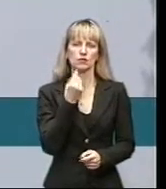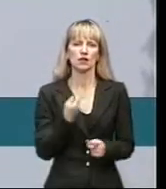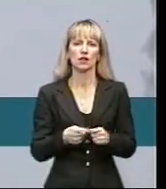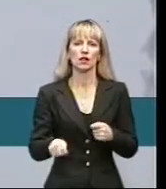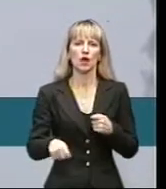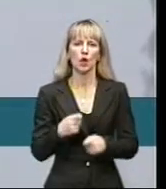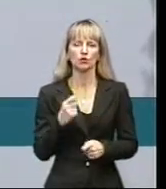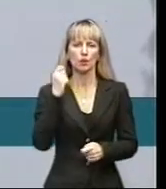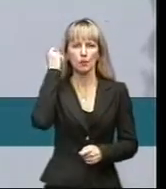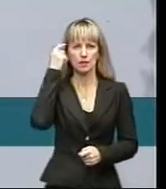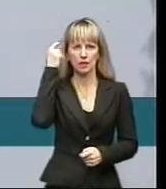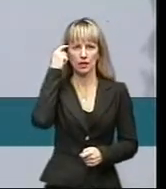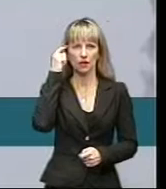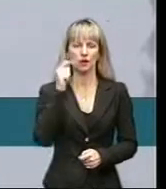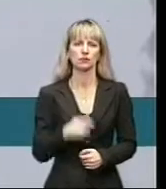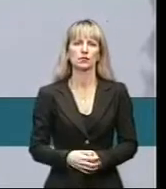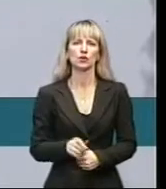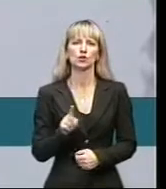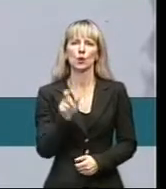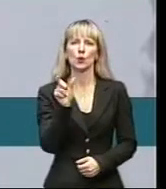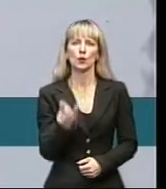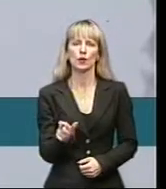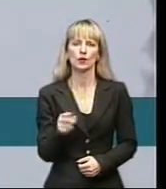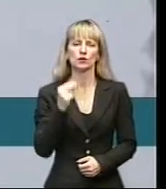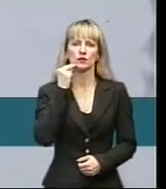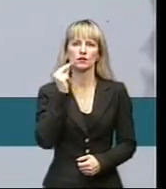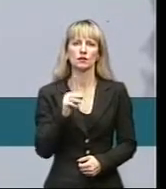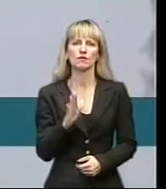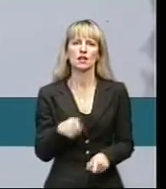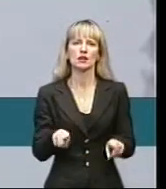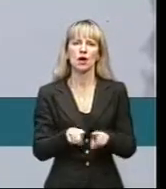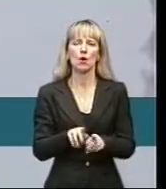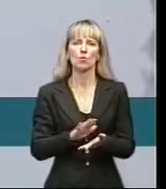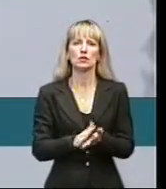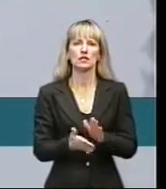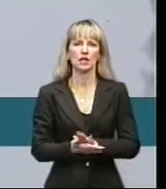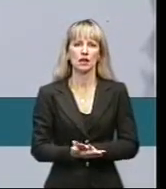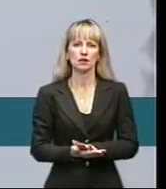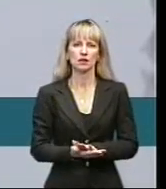порушення психіки. Що людину звинувачувати в такому стані,